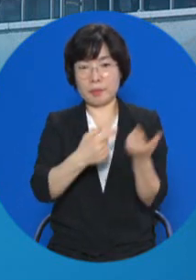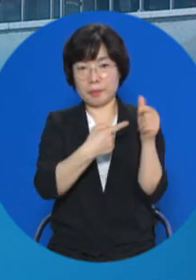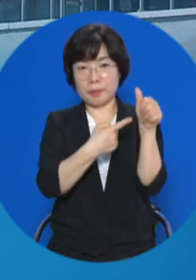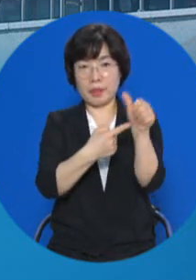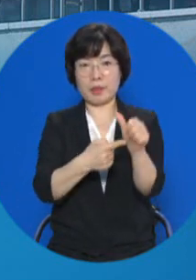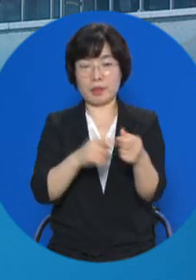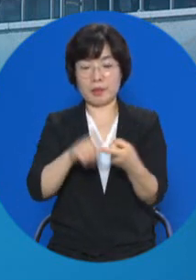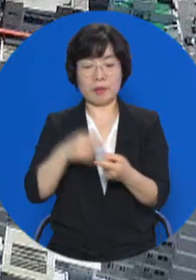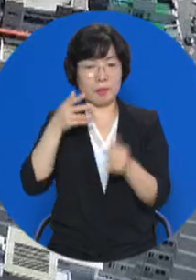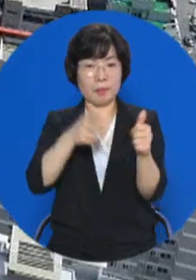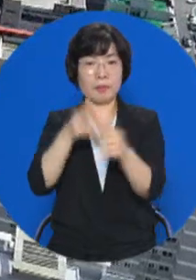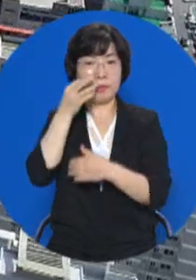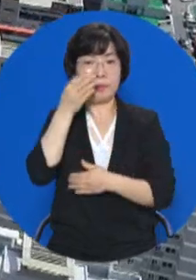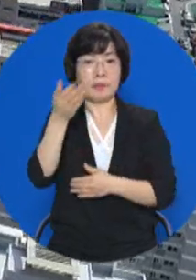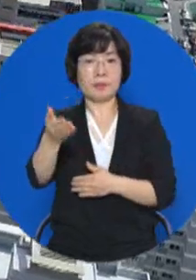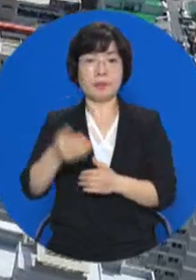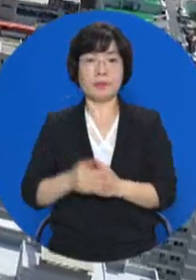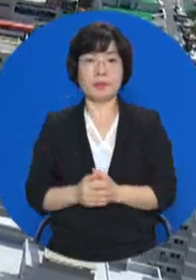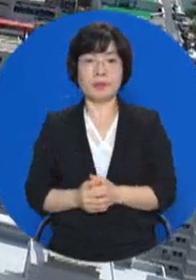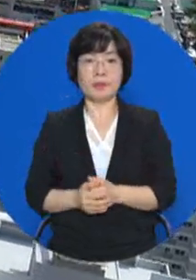기자입니다.